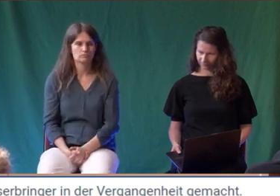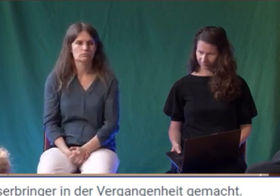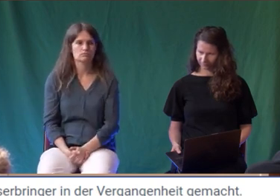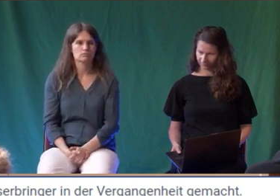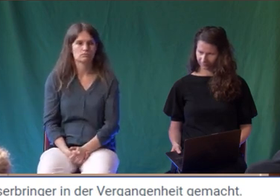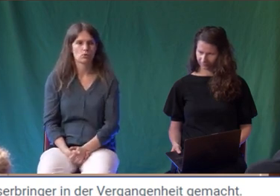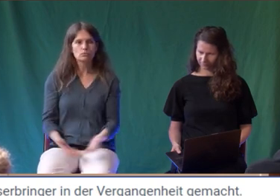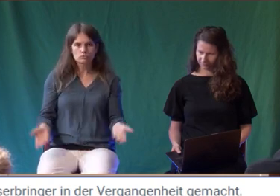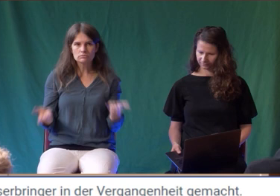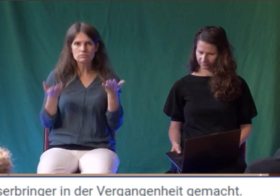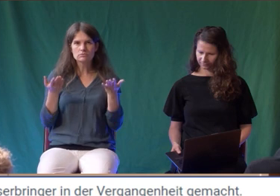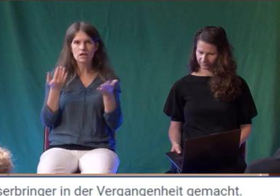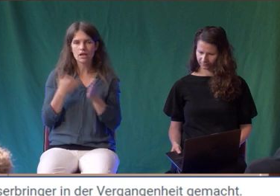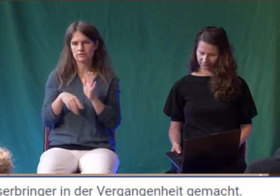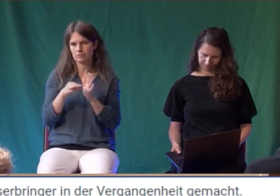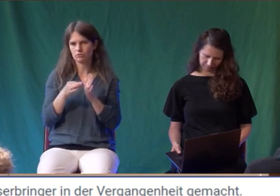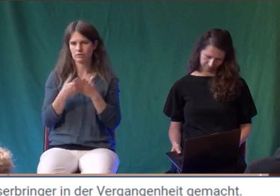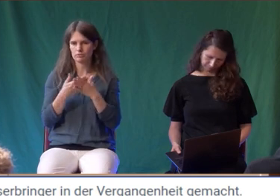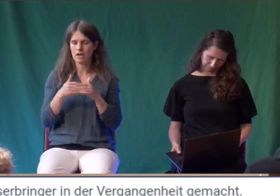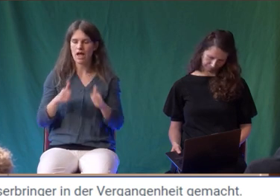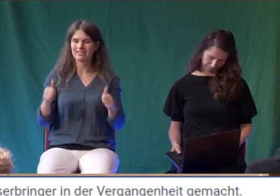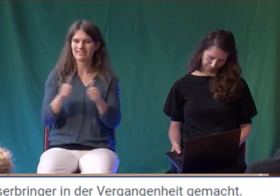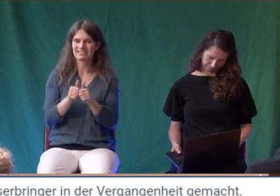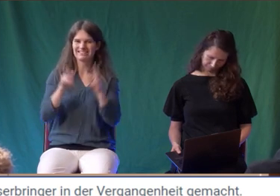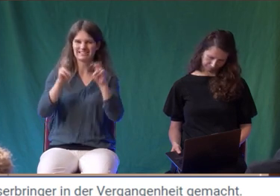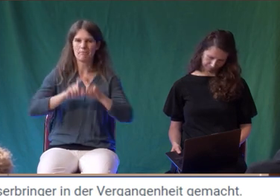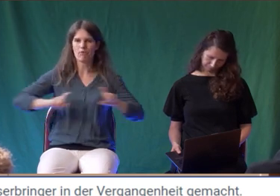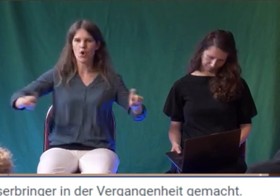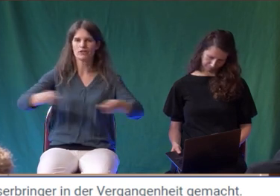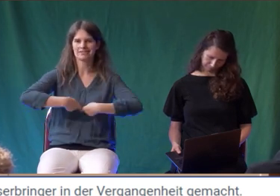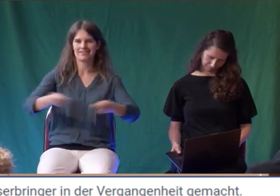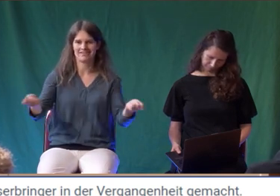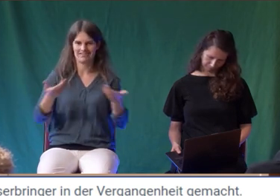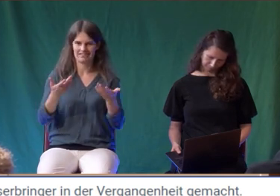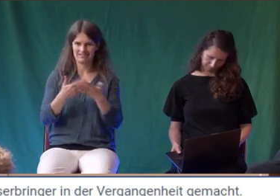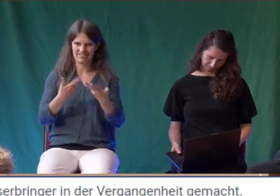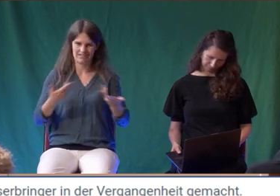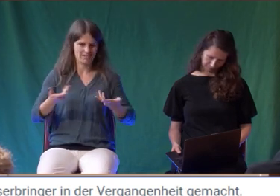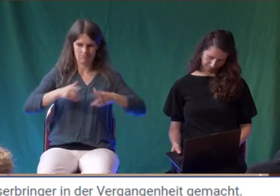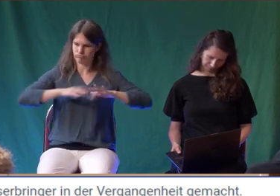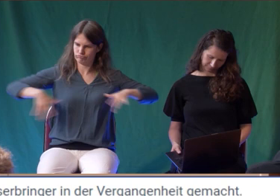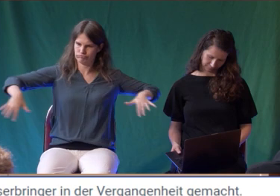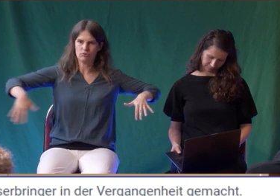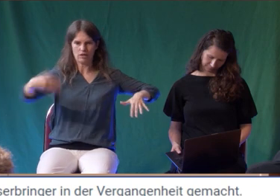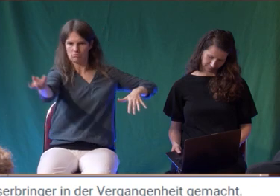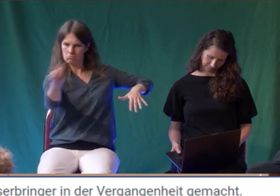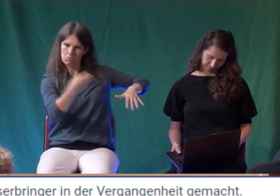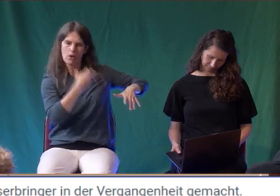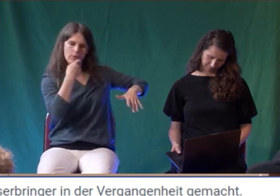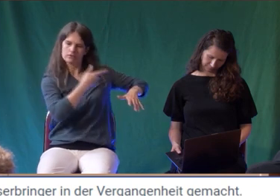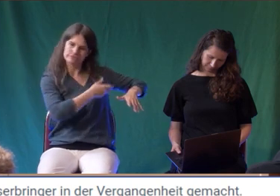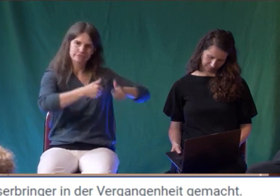das lässt der letzte Punkt auf war eine assistenzbörse für einfach und qualifizierte elternassistenz haben wir jetzt mit Unterstützung des